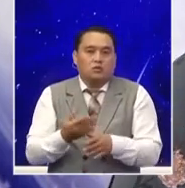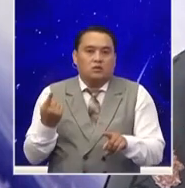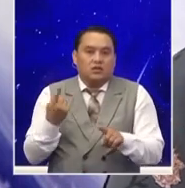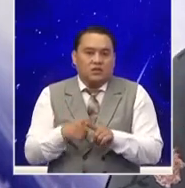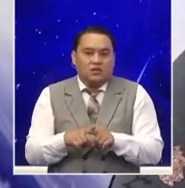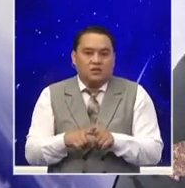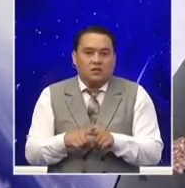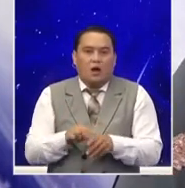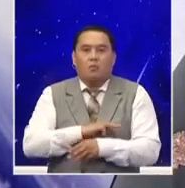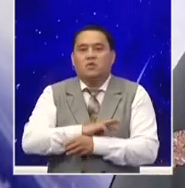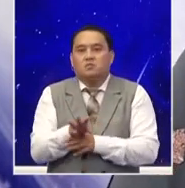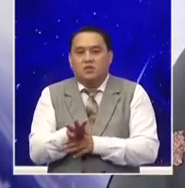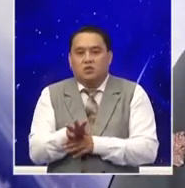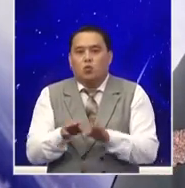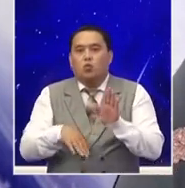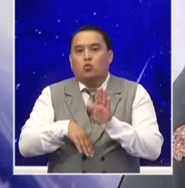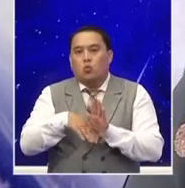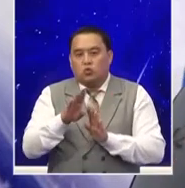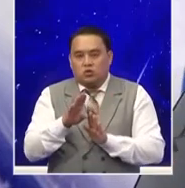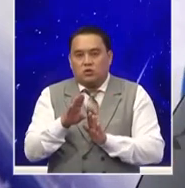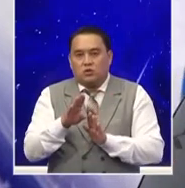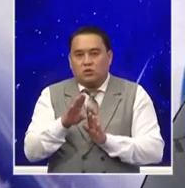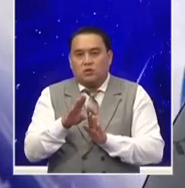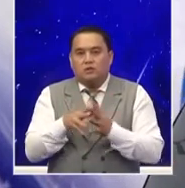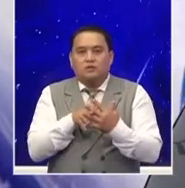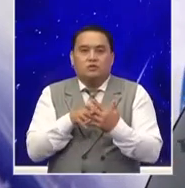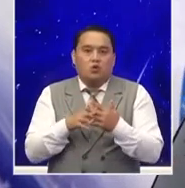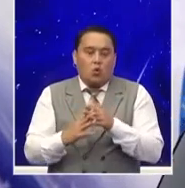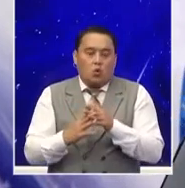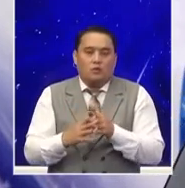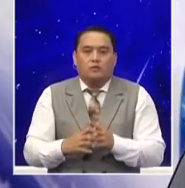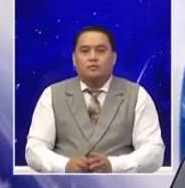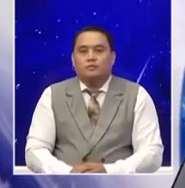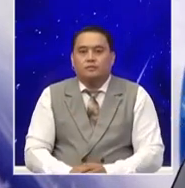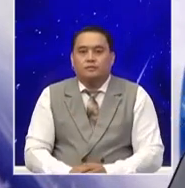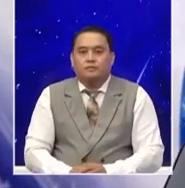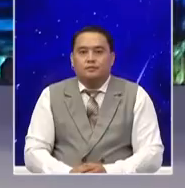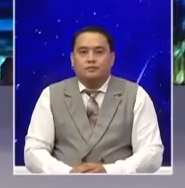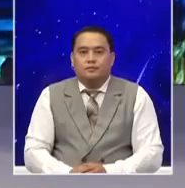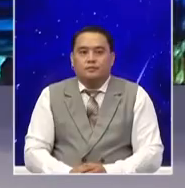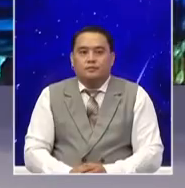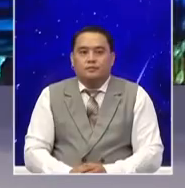технически оснащение улучшить именно в сельской местности школьникам.